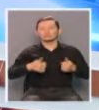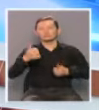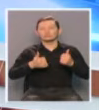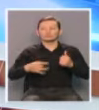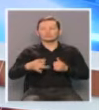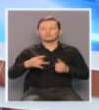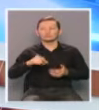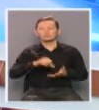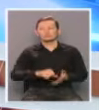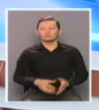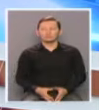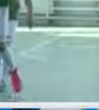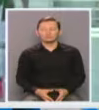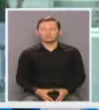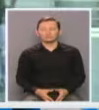республикалық турнир ұйымдастырылды.